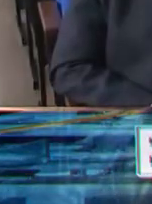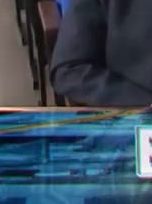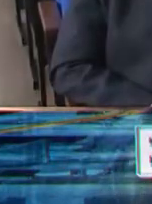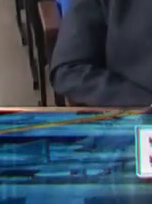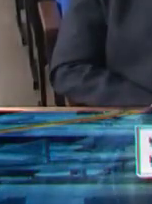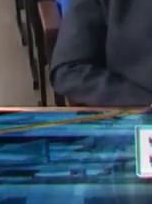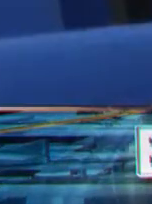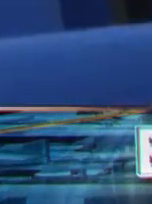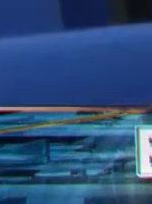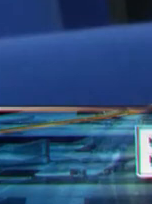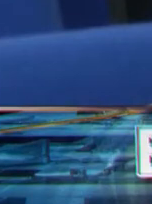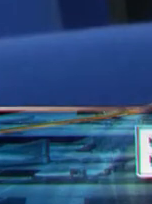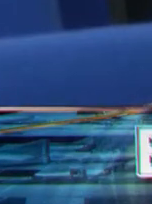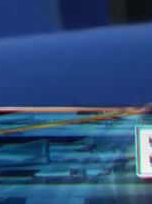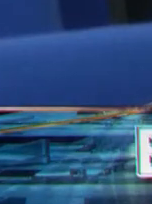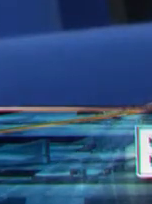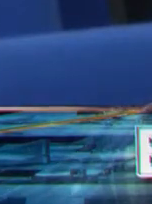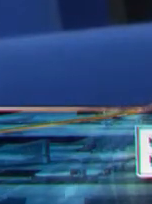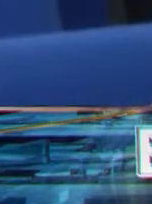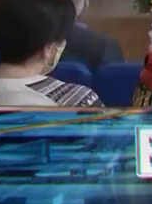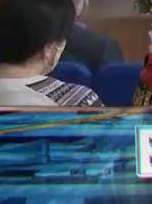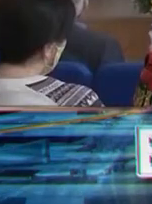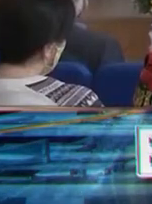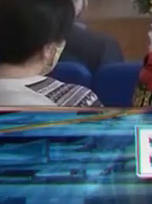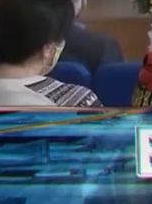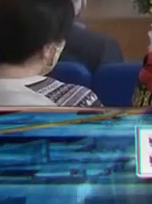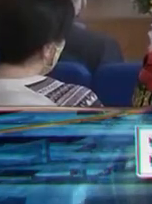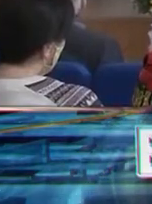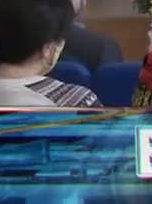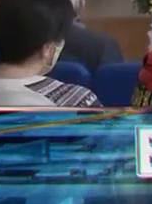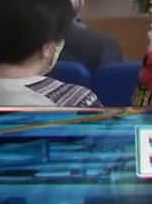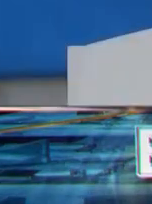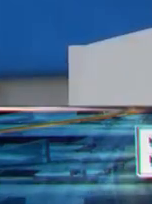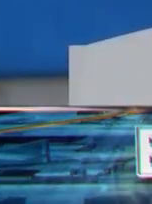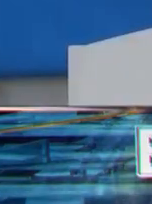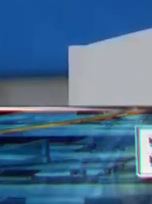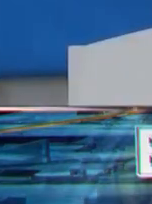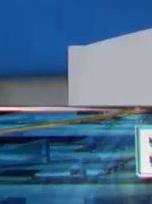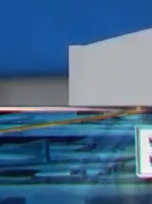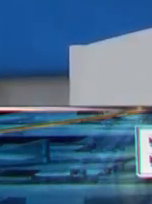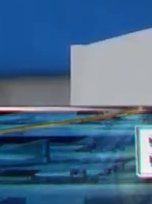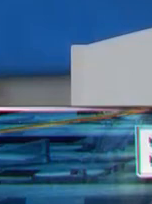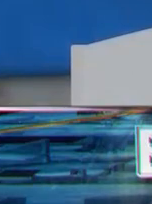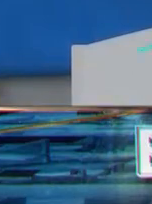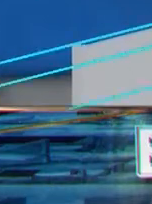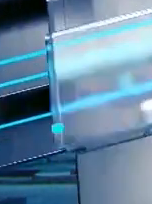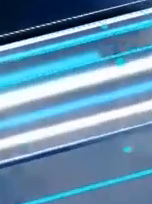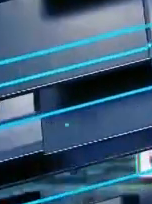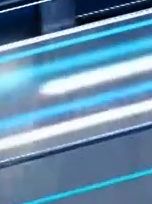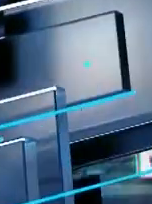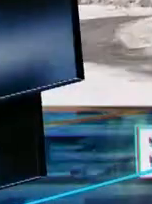Ауыл әкімдері халыққа есеп бере бастады. Алғашқылардың бірі Боралдай ауылдық округінің әкімі Данияр Қоңырбаев.